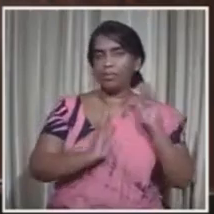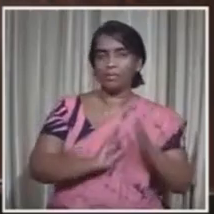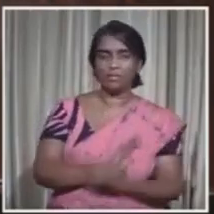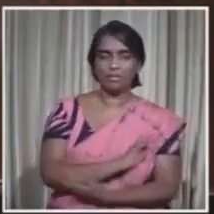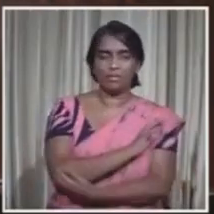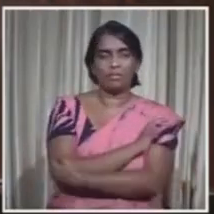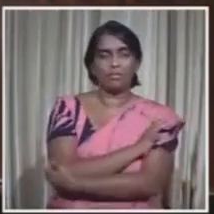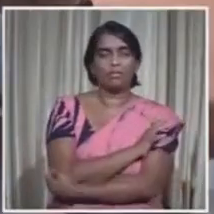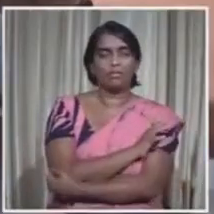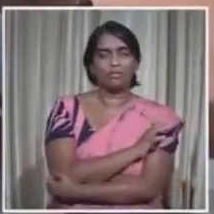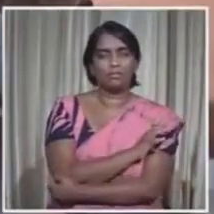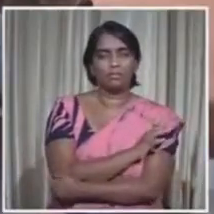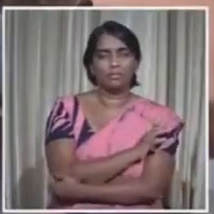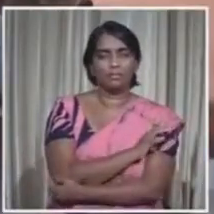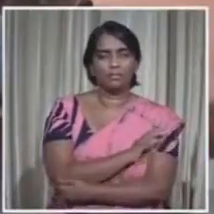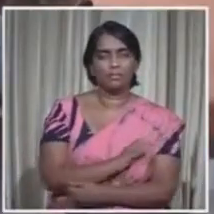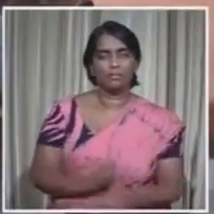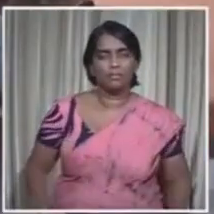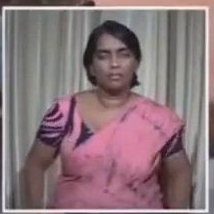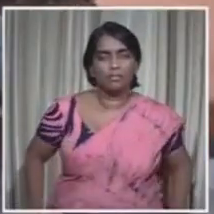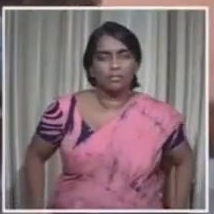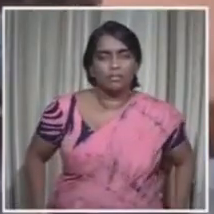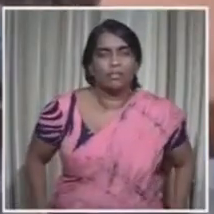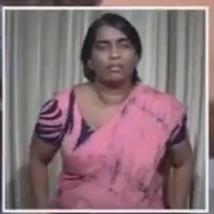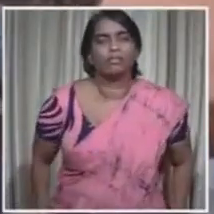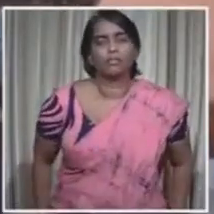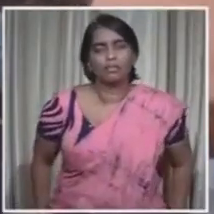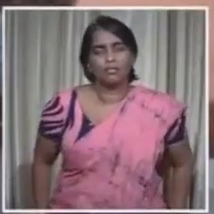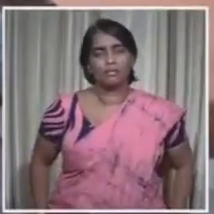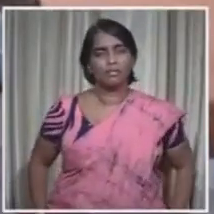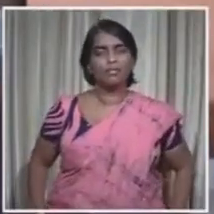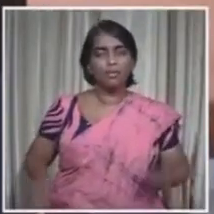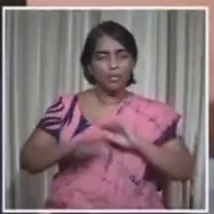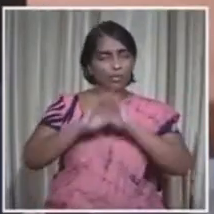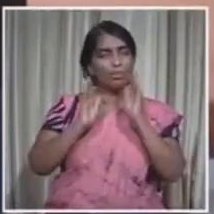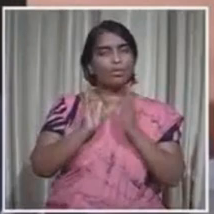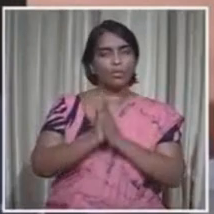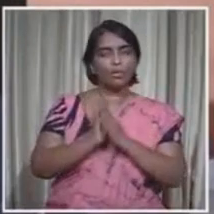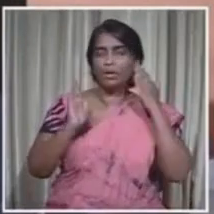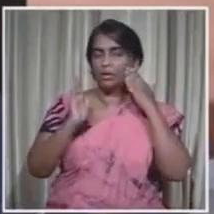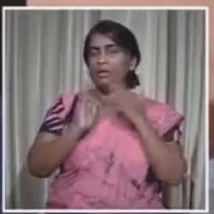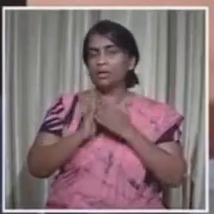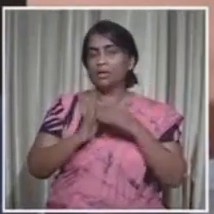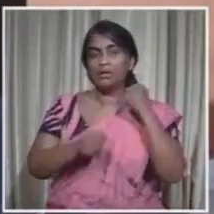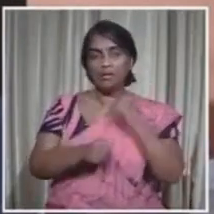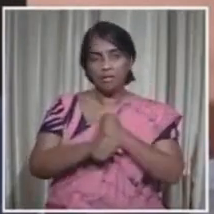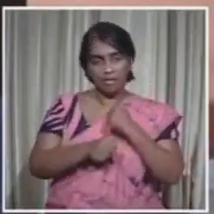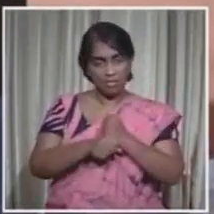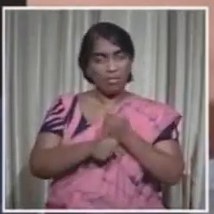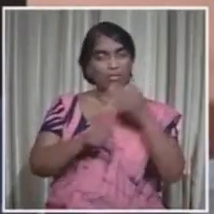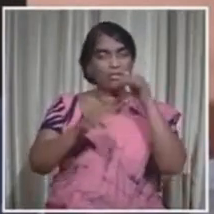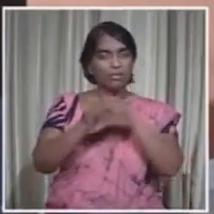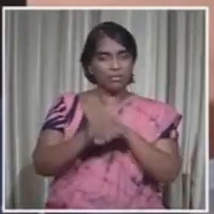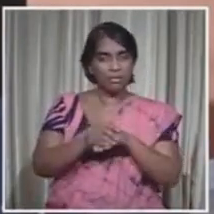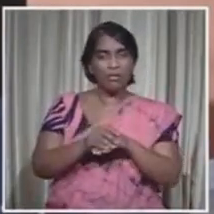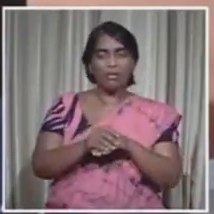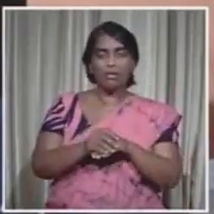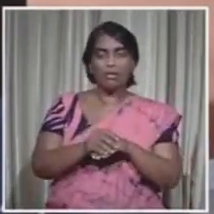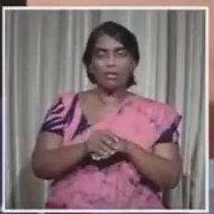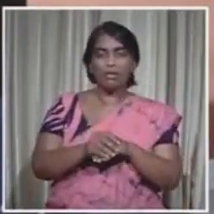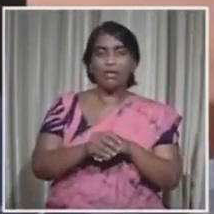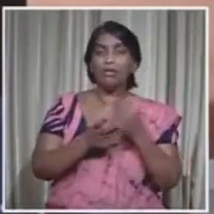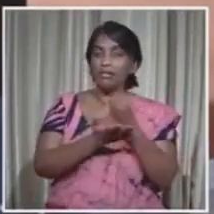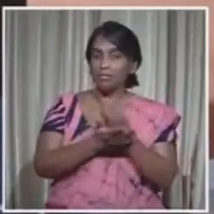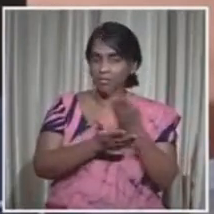අද දවසේ ඇත්තටම මං හිතන්නේ මේ මේ ඔක්කොම සියලු දේටම කාරණාව ඇවිල්ලා හේතු ඇවිල්ලා මේ ආණ්ඩු පක්ෂයේ ශ්‍රී ලංකා පොදු ජන